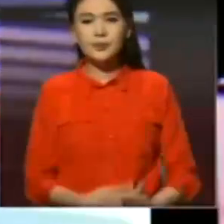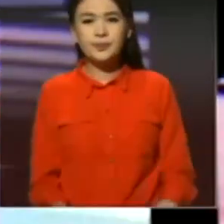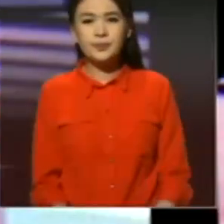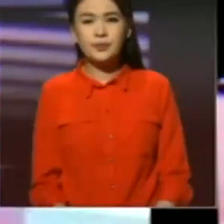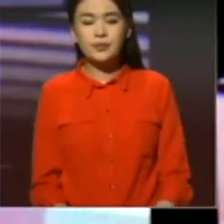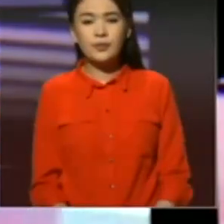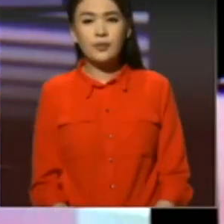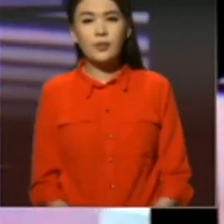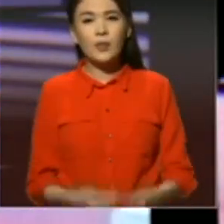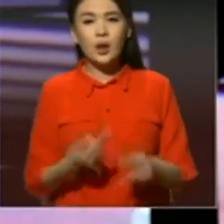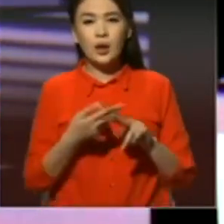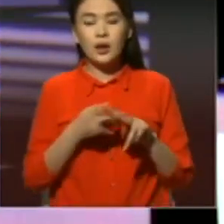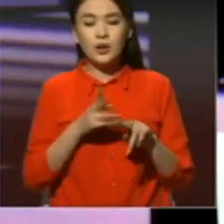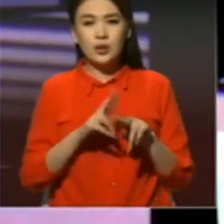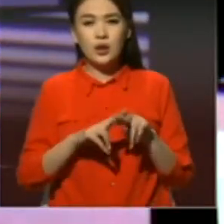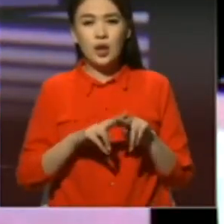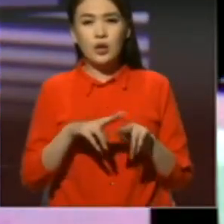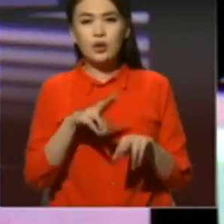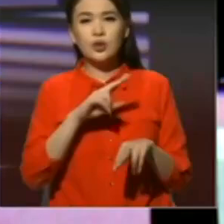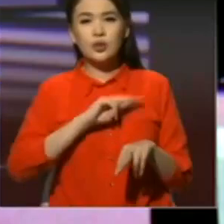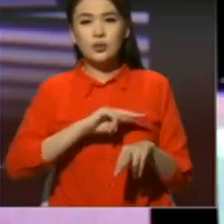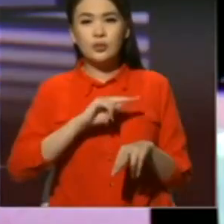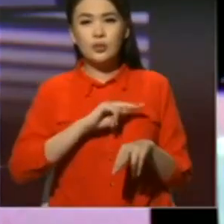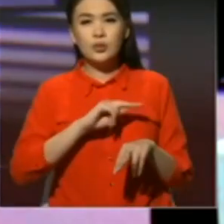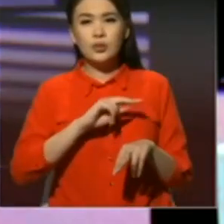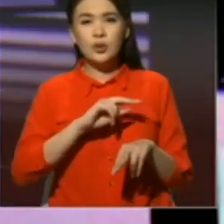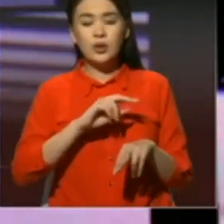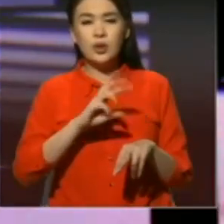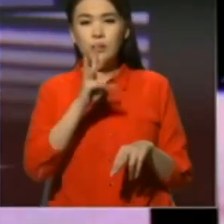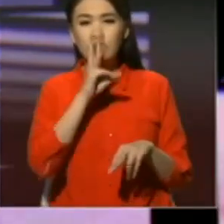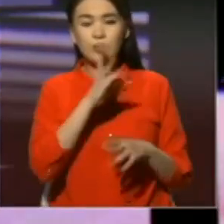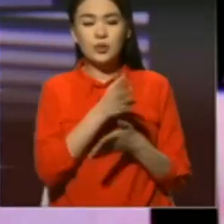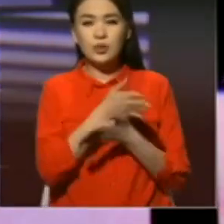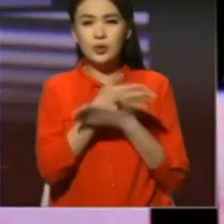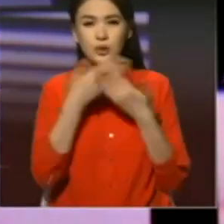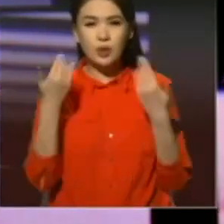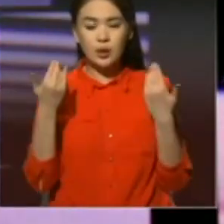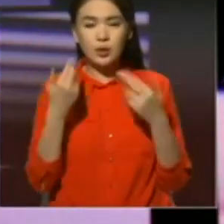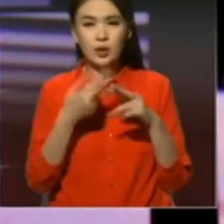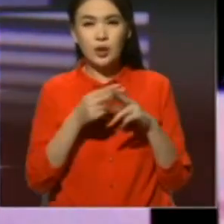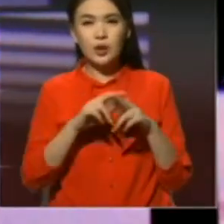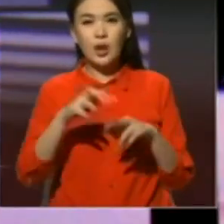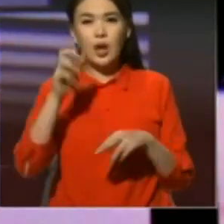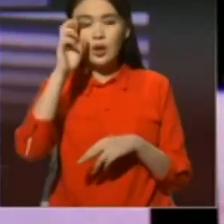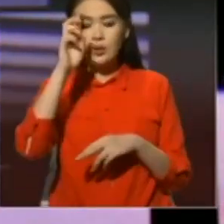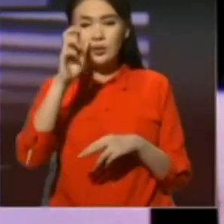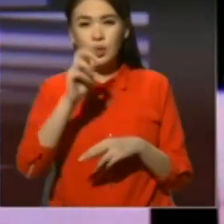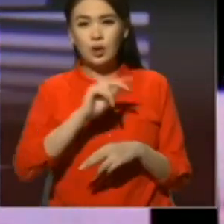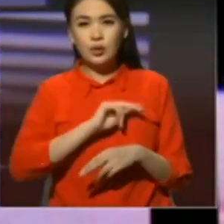Бұл жұмысымда жаңағы жалақы жоқ. Бұл қоғамдық жұмыс болғаннан кейін